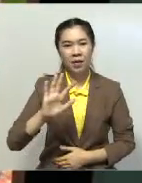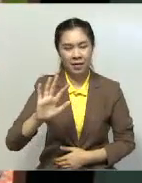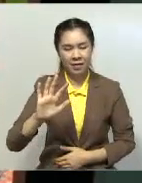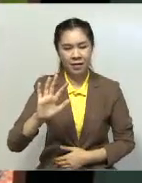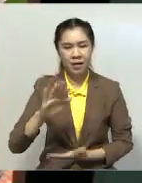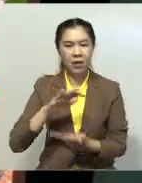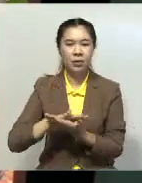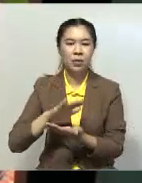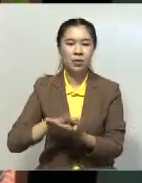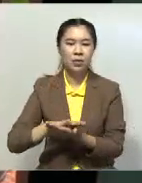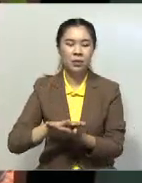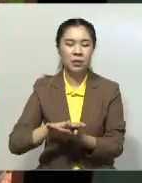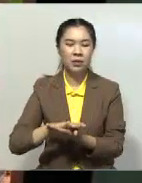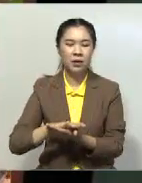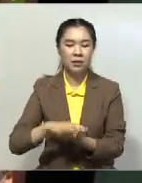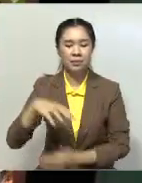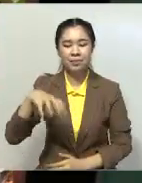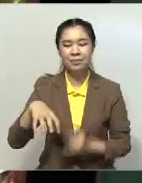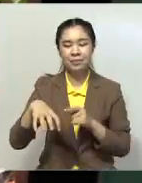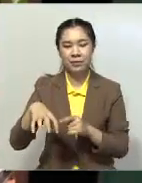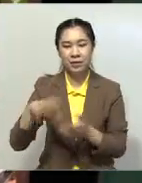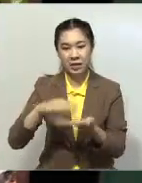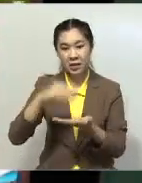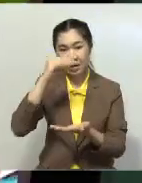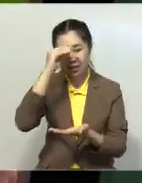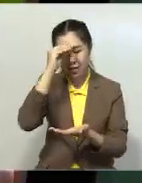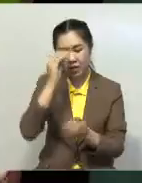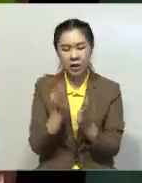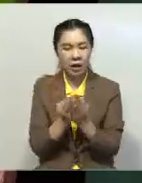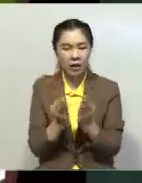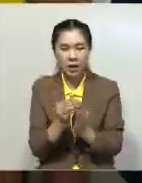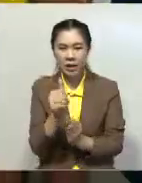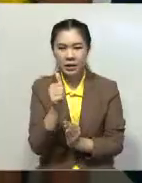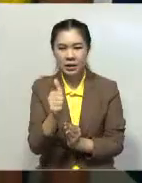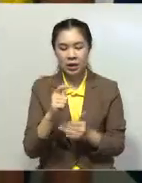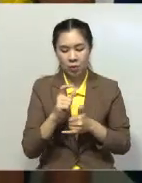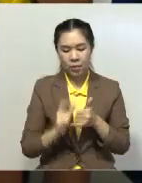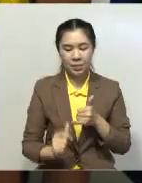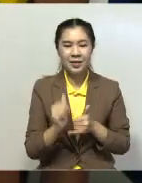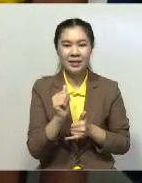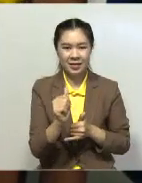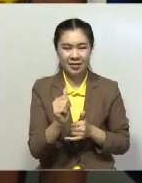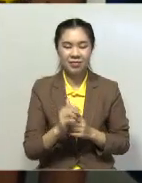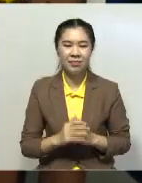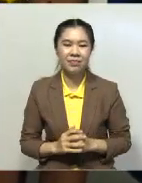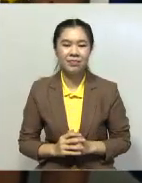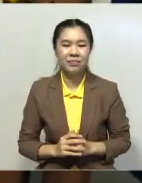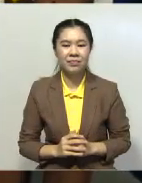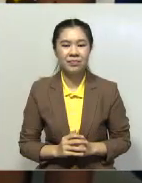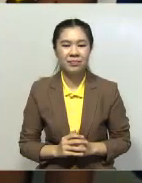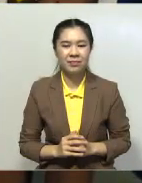5โรงเรียนอุทัยธรรมานุวัฒน์วิทยาเป็นนักเรียนที่มีผลการเรียนดีและมีความประพฤติดีค่ะไปฟังเสียงกันเล